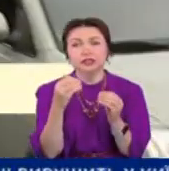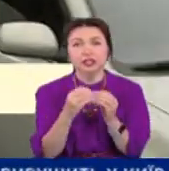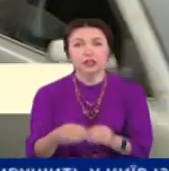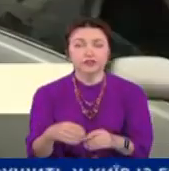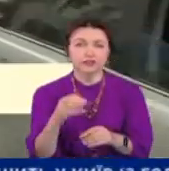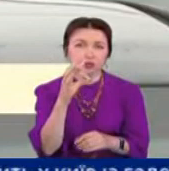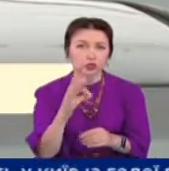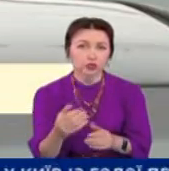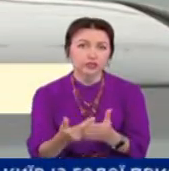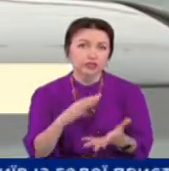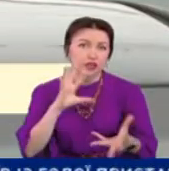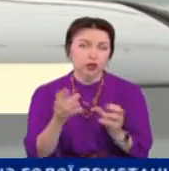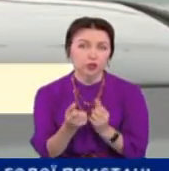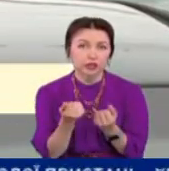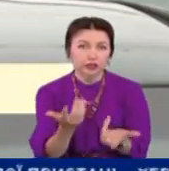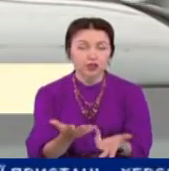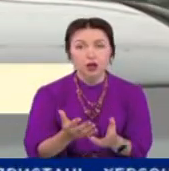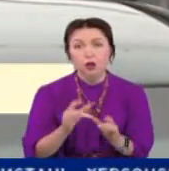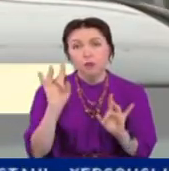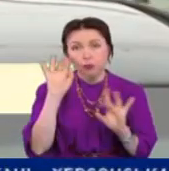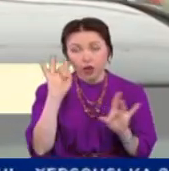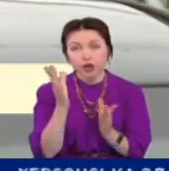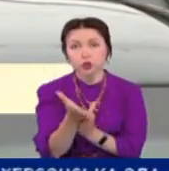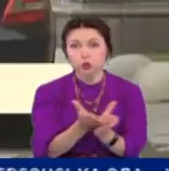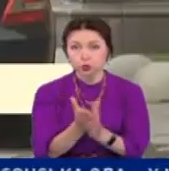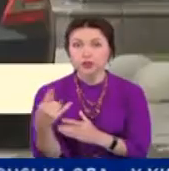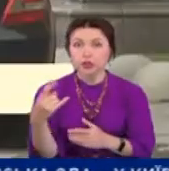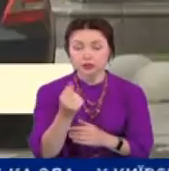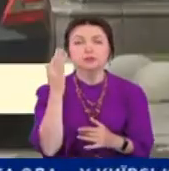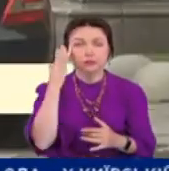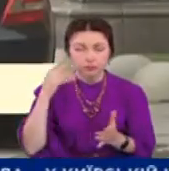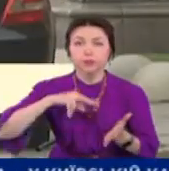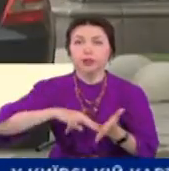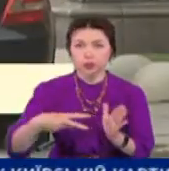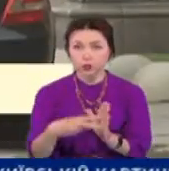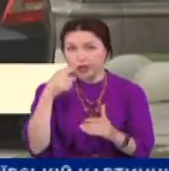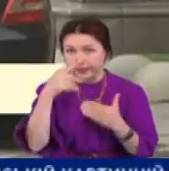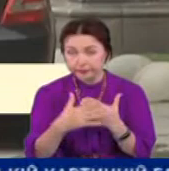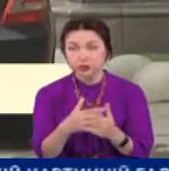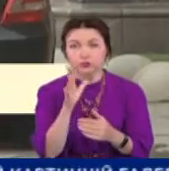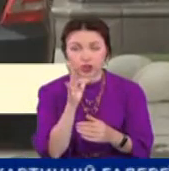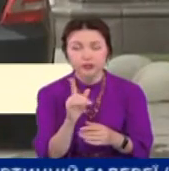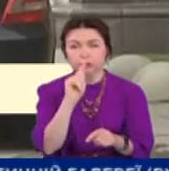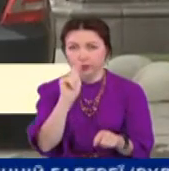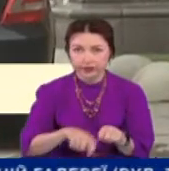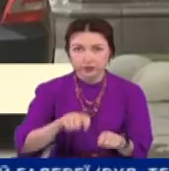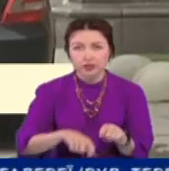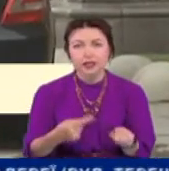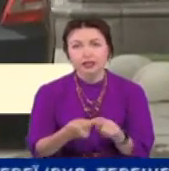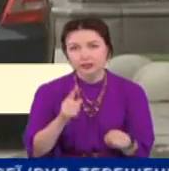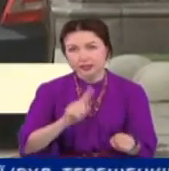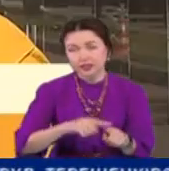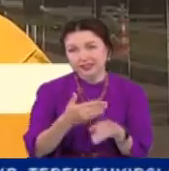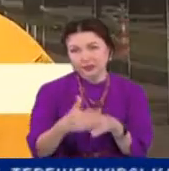загальної кількості. Однак популярні служби таксі мають намір найближчим часом знову проаналізувати цей сегмент